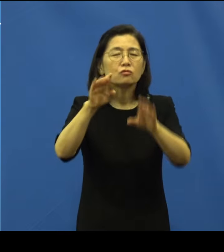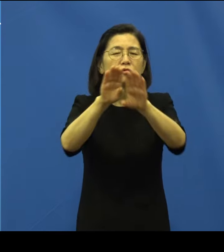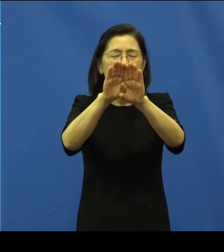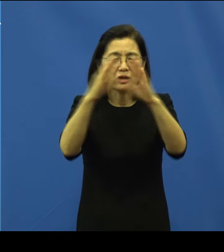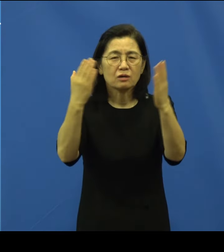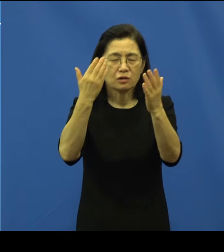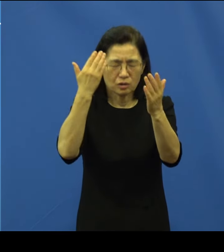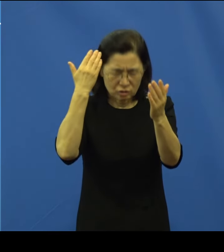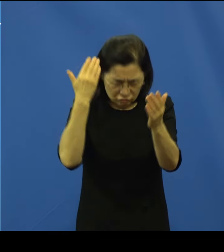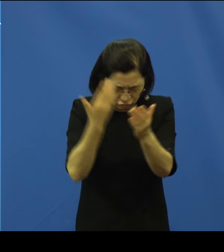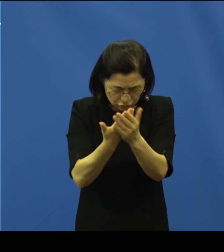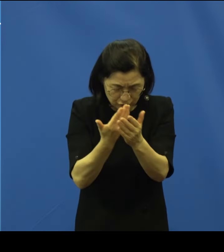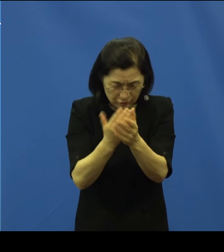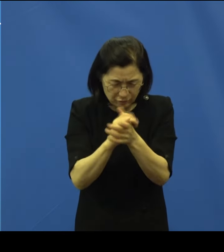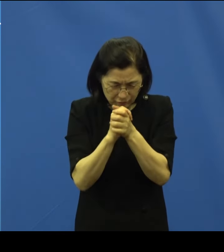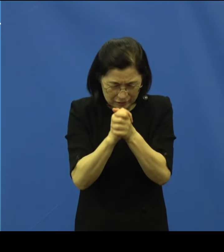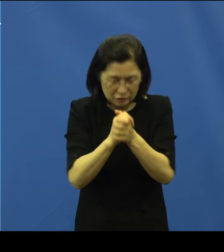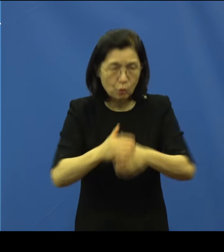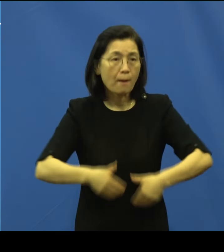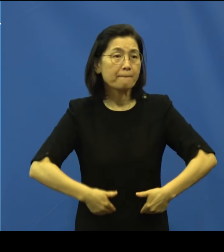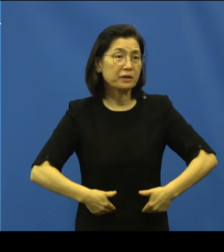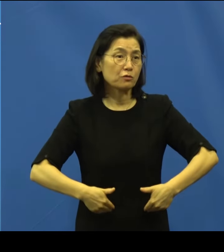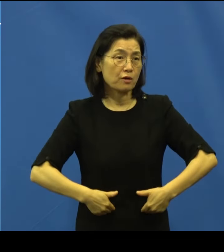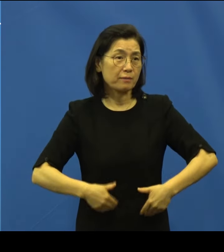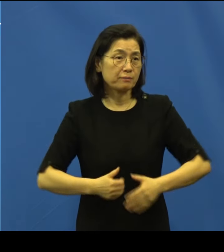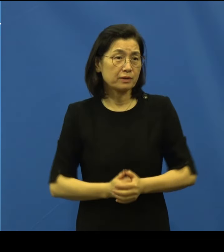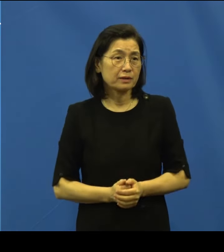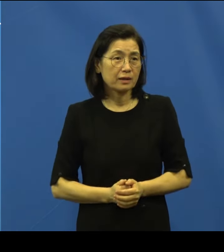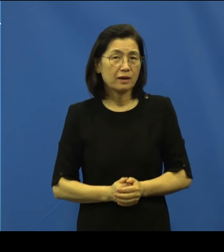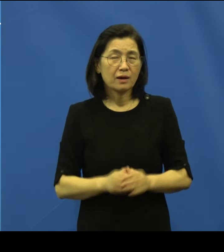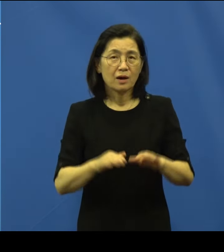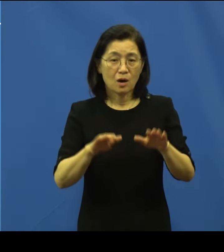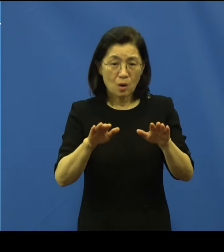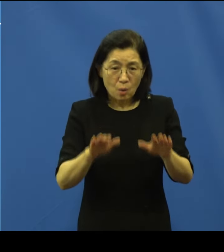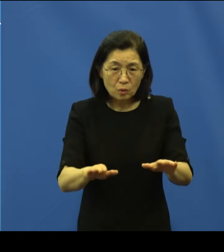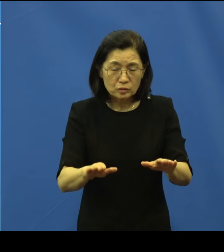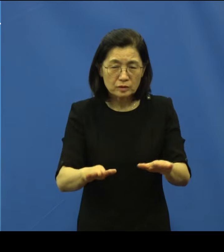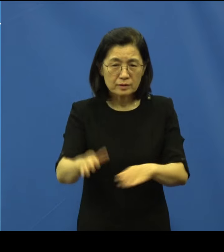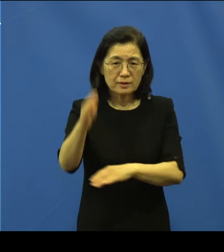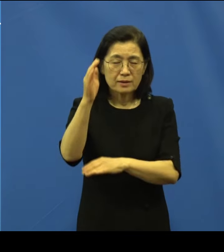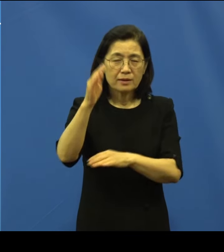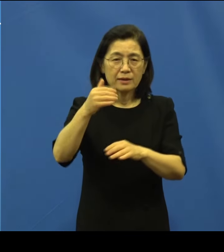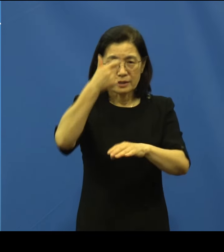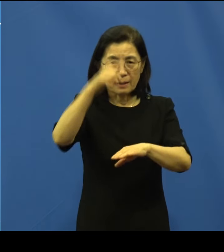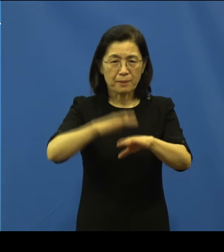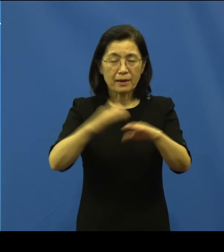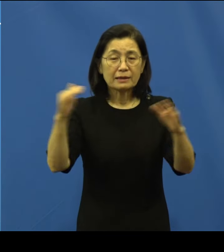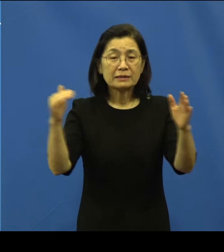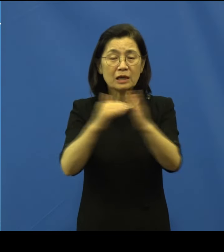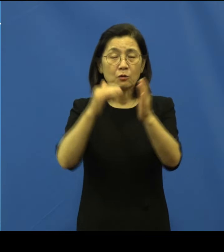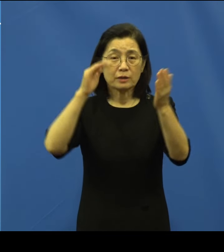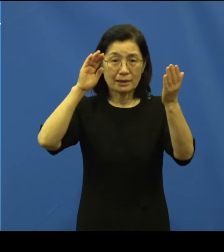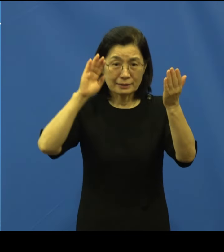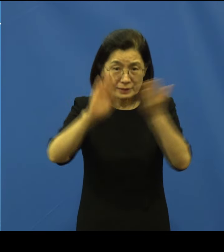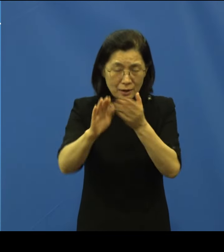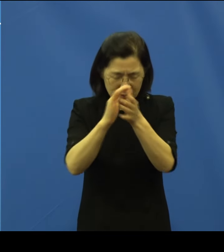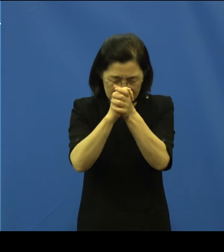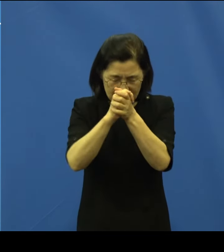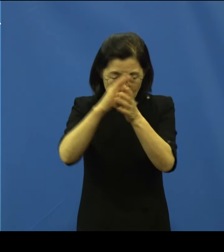눈을 열어주십시오. 오늘 이 아침도 여러분들이 말씀을 끝나고 난 다음에 그 기도하세요. 눈을 열어주세요.